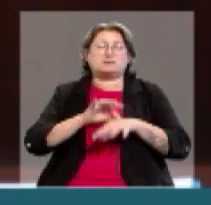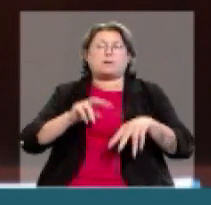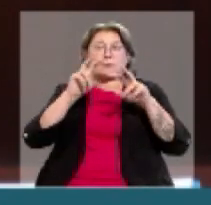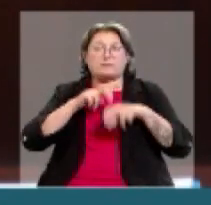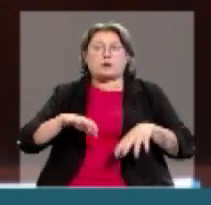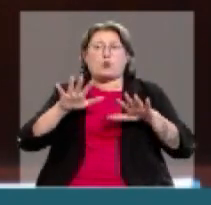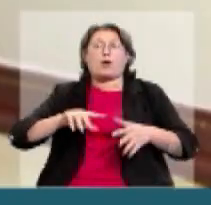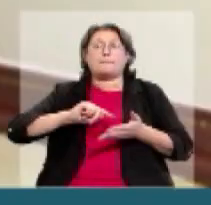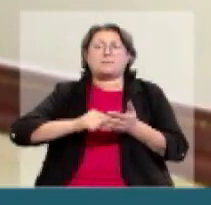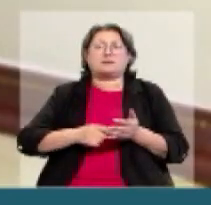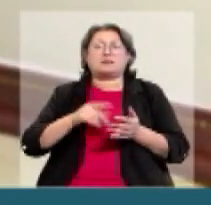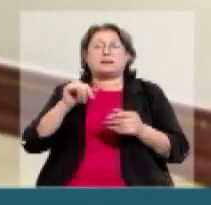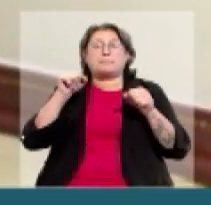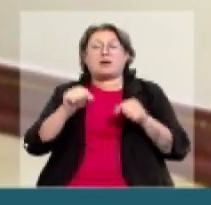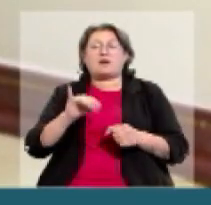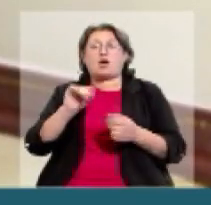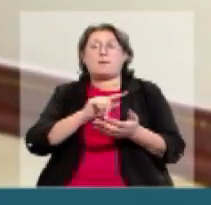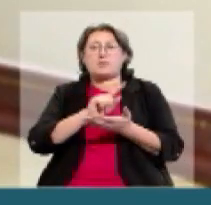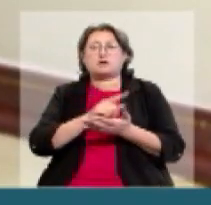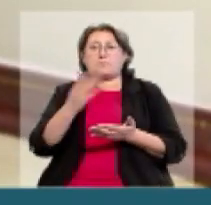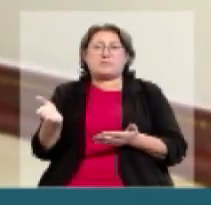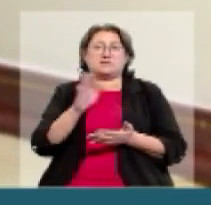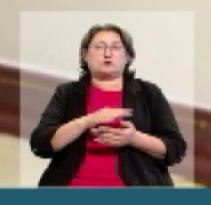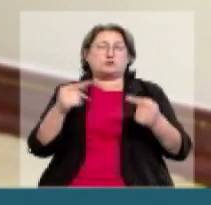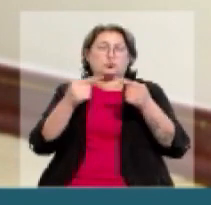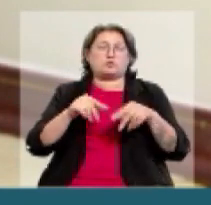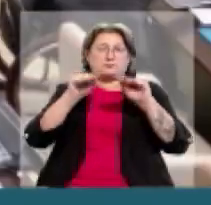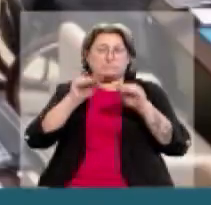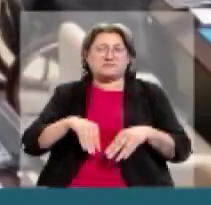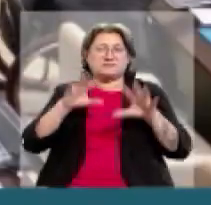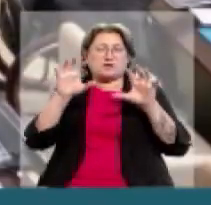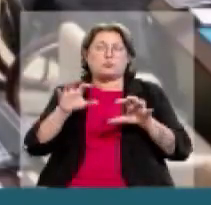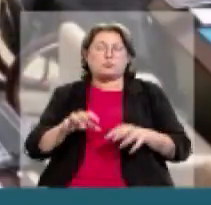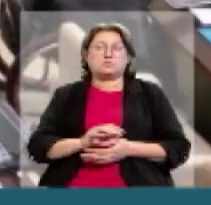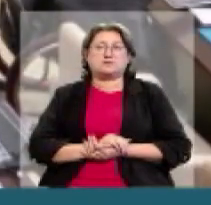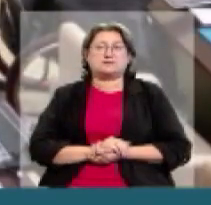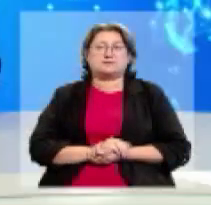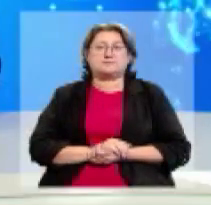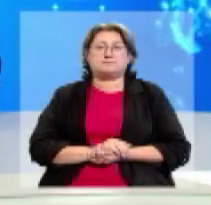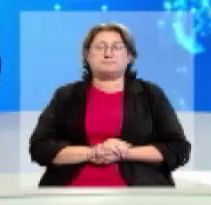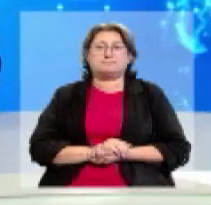проверку объектов. При этом права и обязанности обеих сторон четко прописаны в законе.